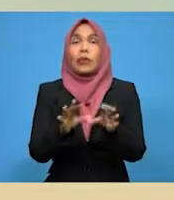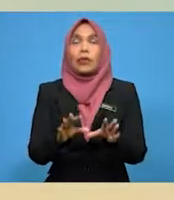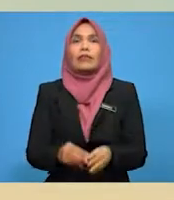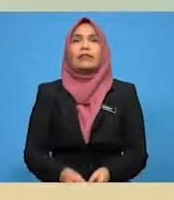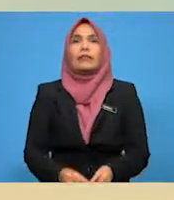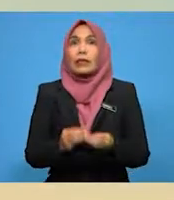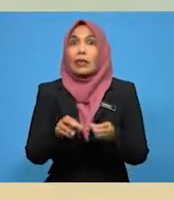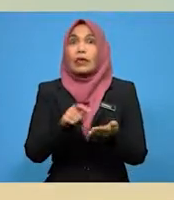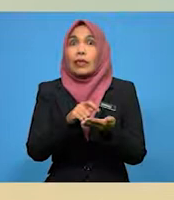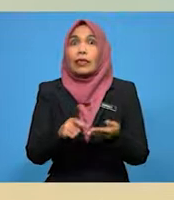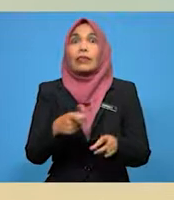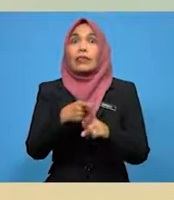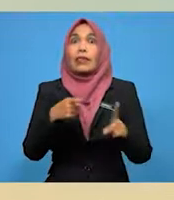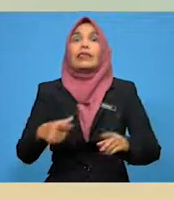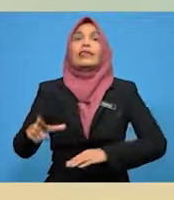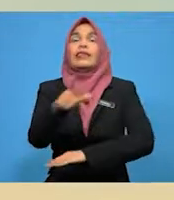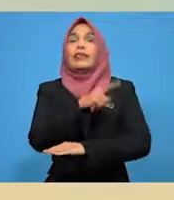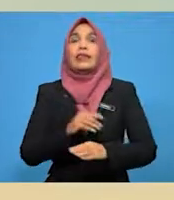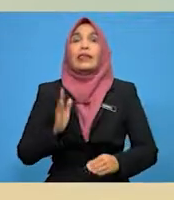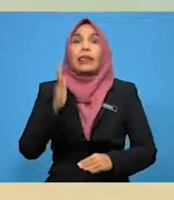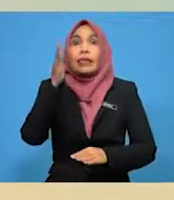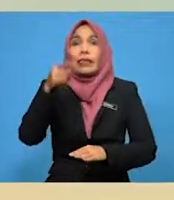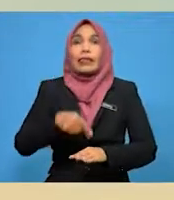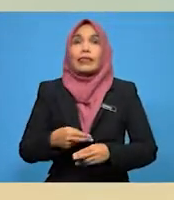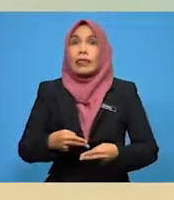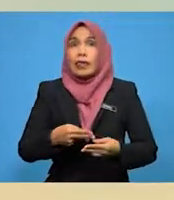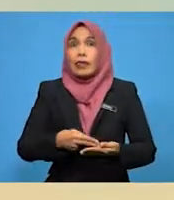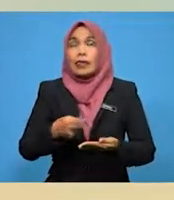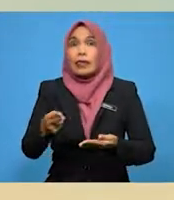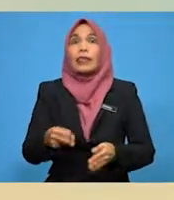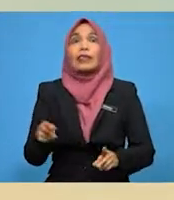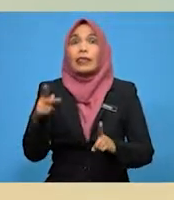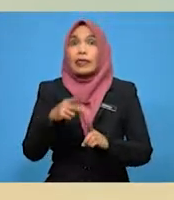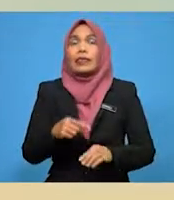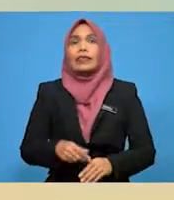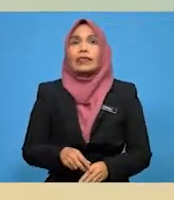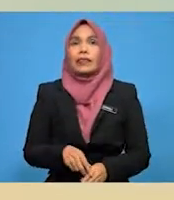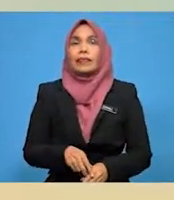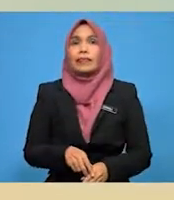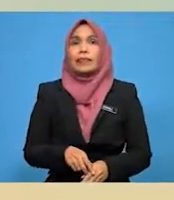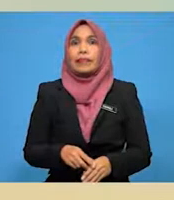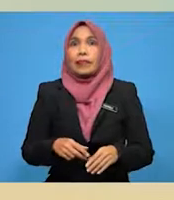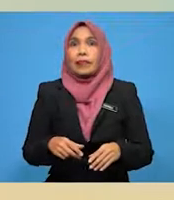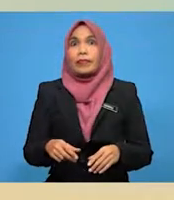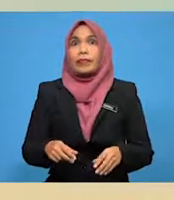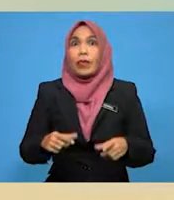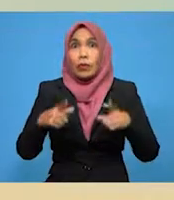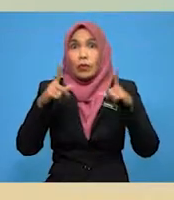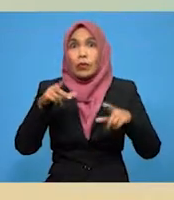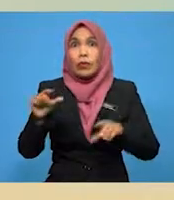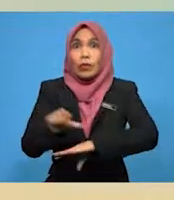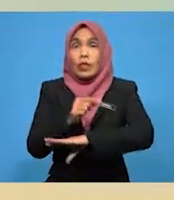telur tetasan dari ladang akan dihantar ke pusat penetasan menggunakan pengangkutan yang sesuai seperti lori.